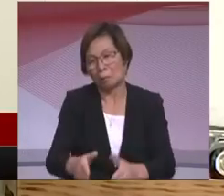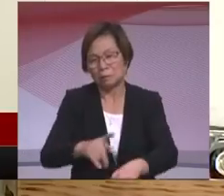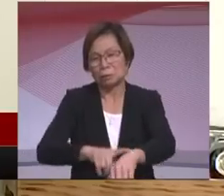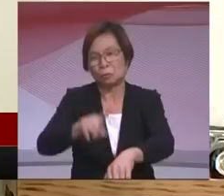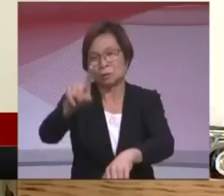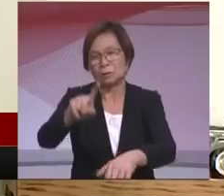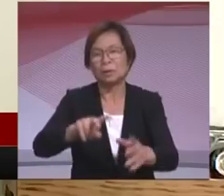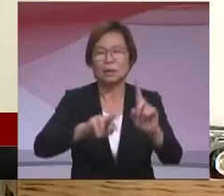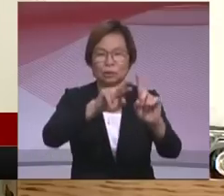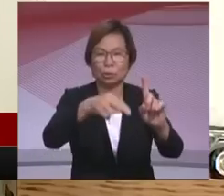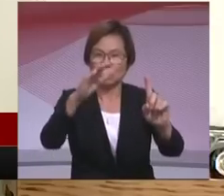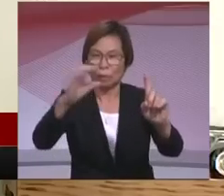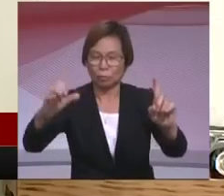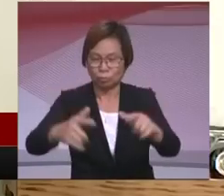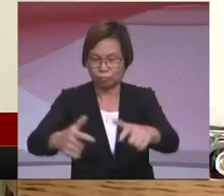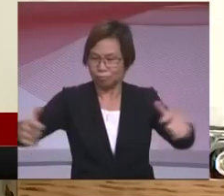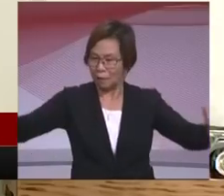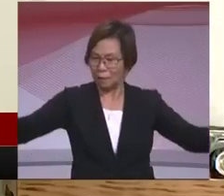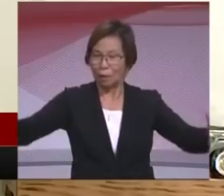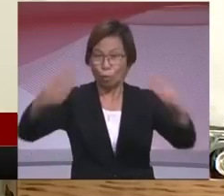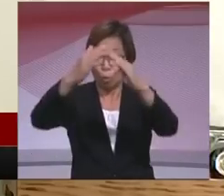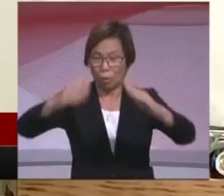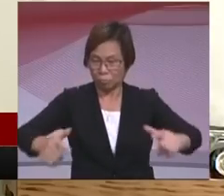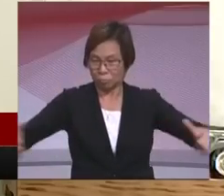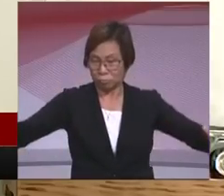Jadi 1,500 ke atas boleh lebih